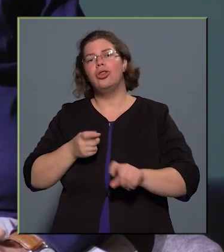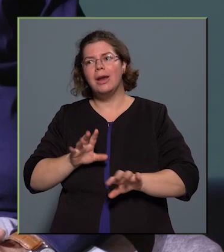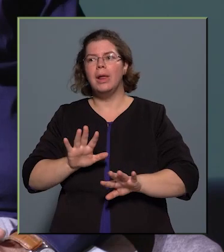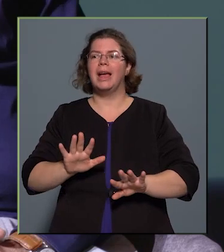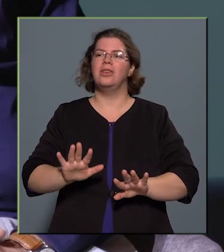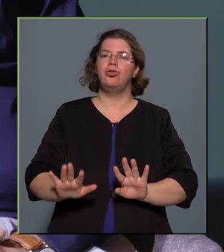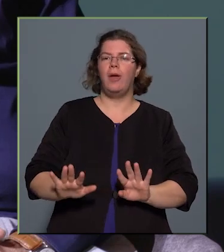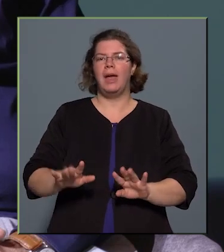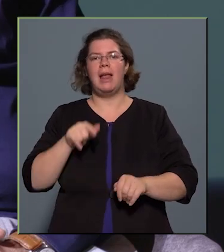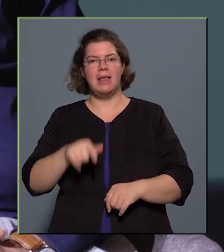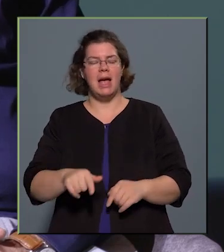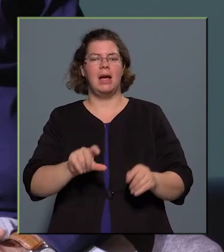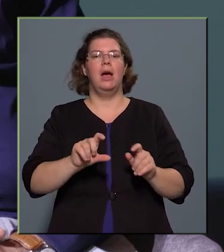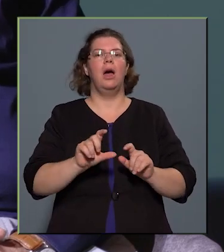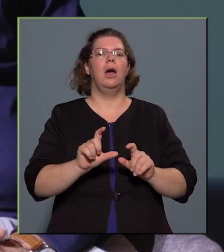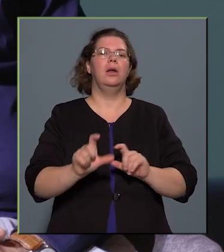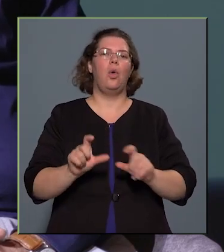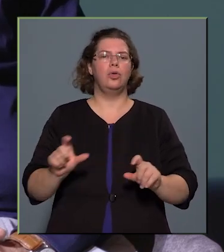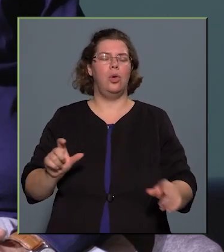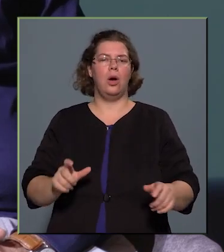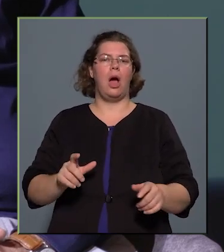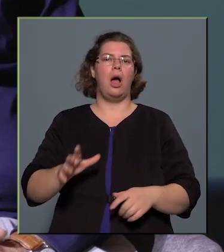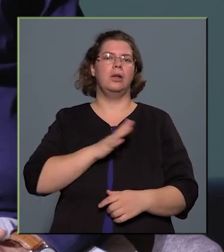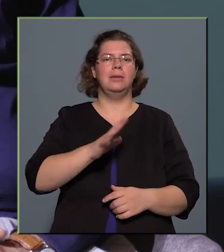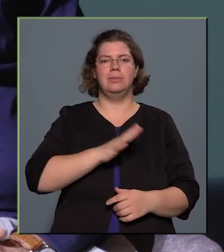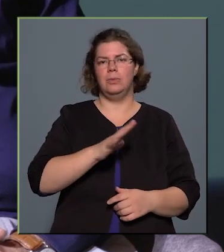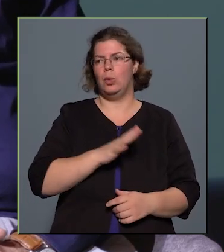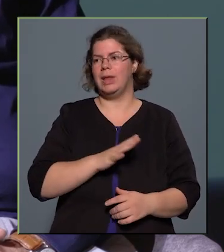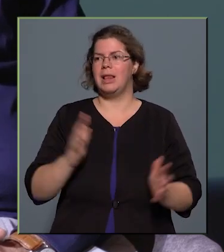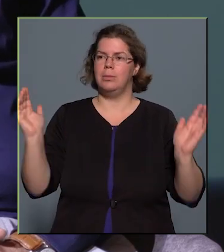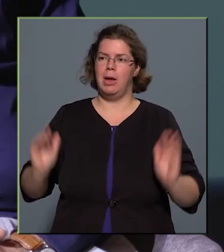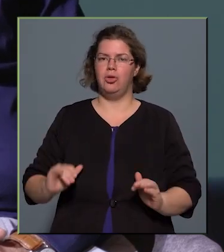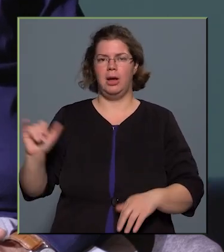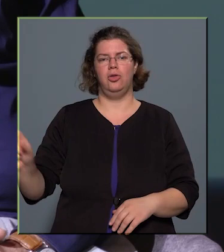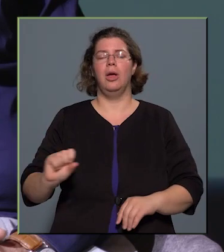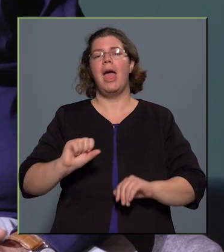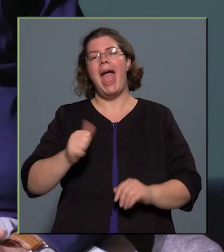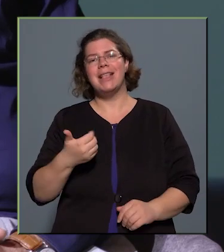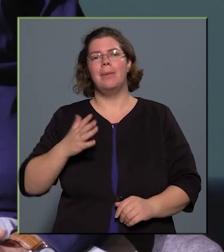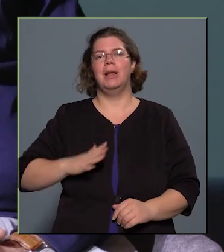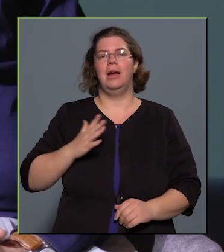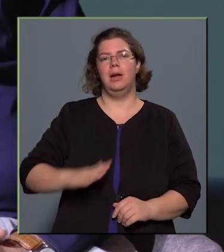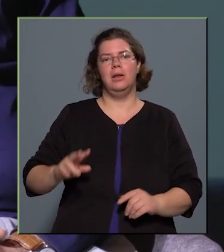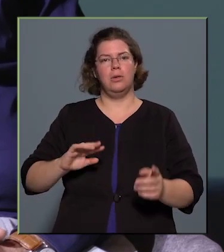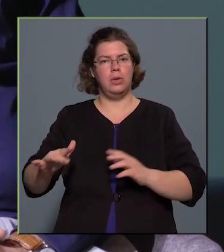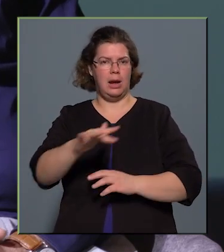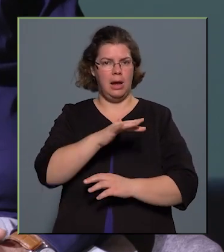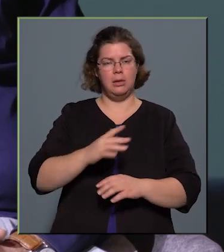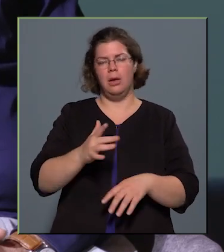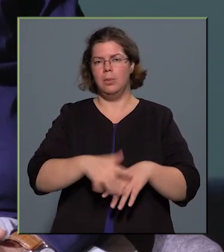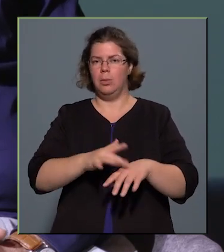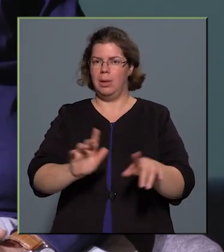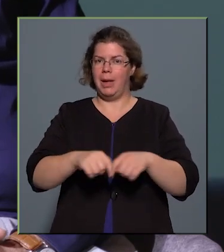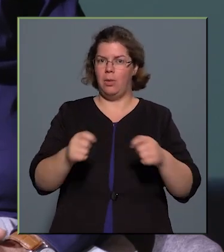ezeknek a kontrollokkal történő kockázatoknak a mérséklését, illetve egyéb ilyen etikai konszernyeit igyekszünk megoldani, illetve